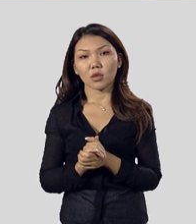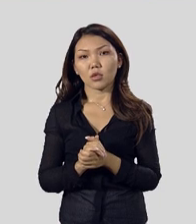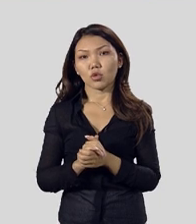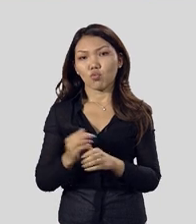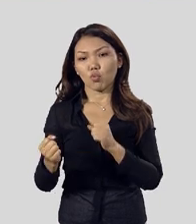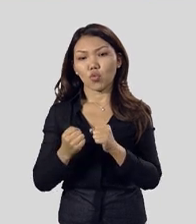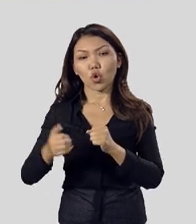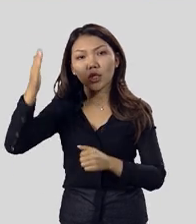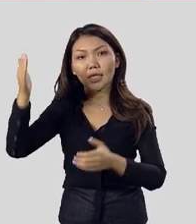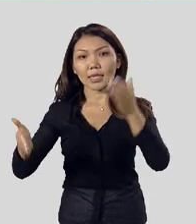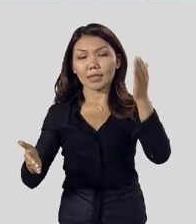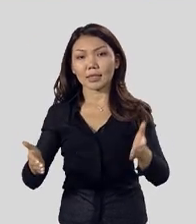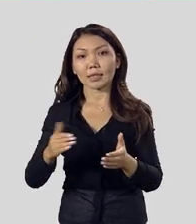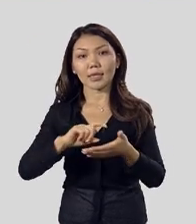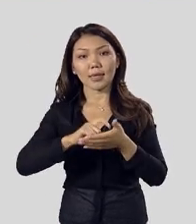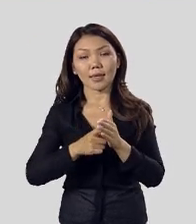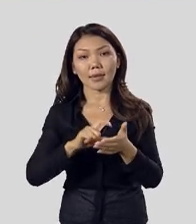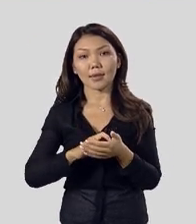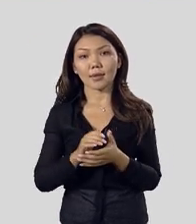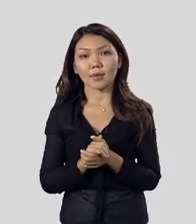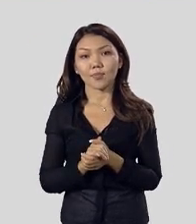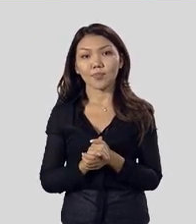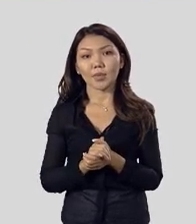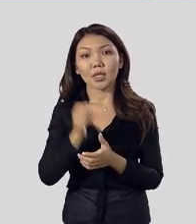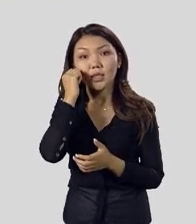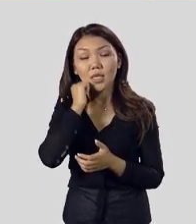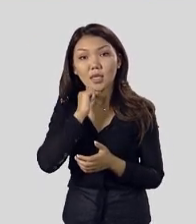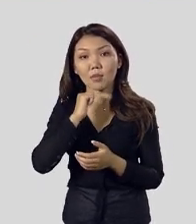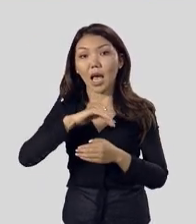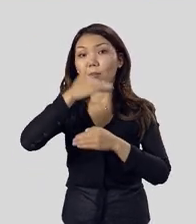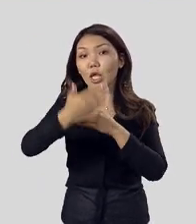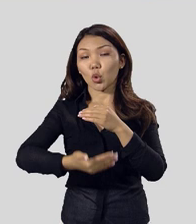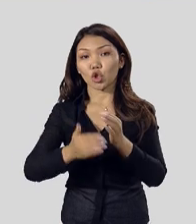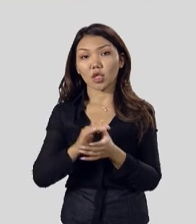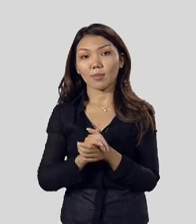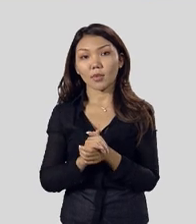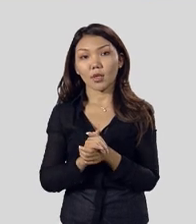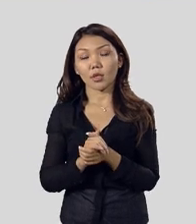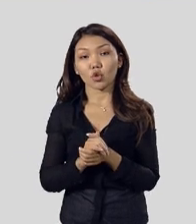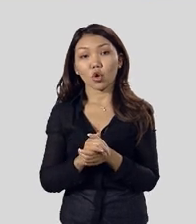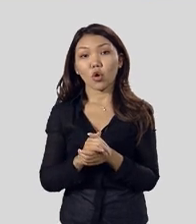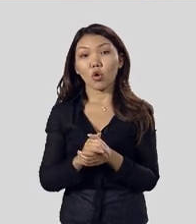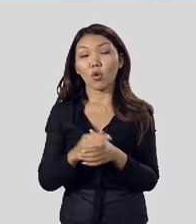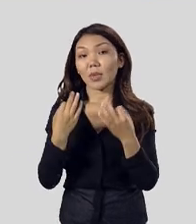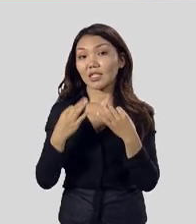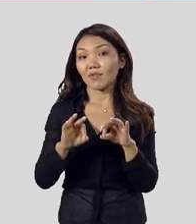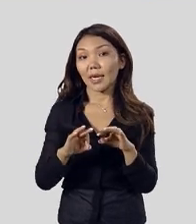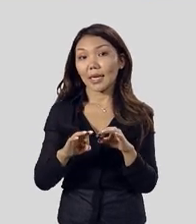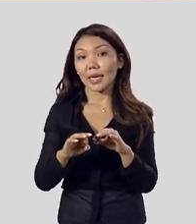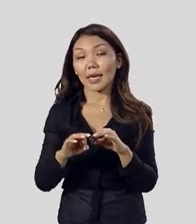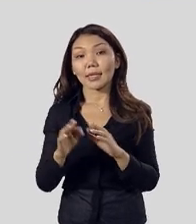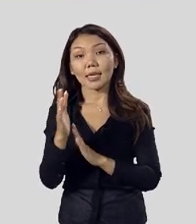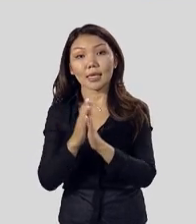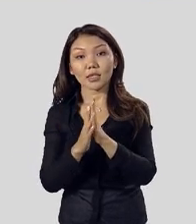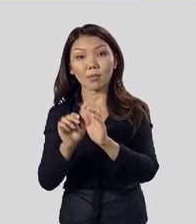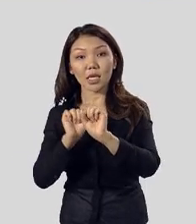клеток часто с одревесневшими оболочками что позволяет растению противостоять